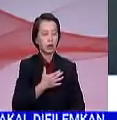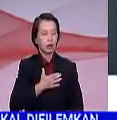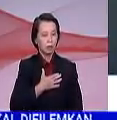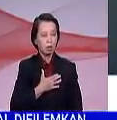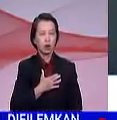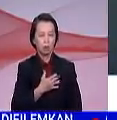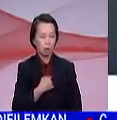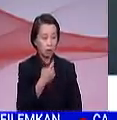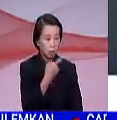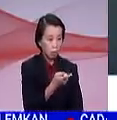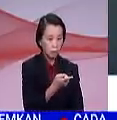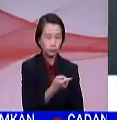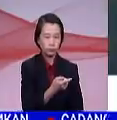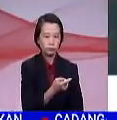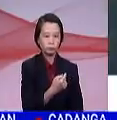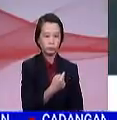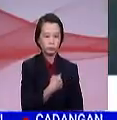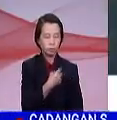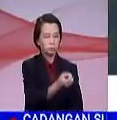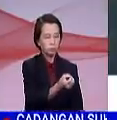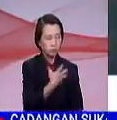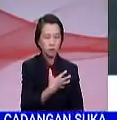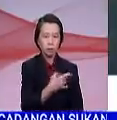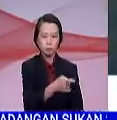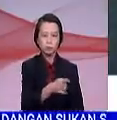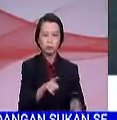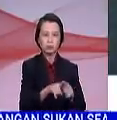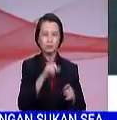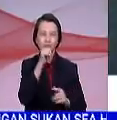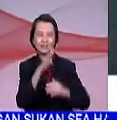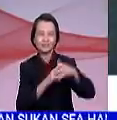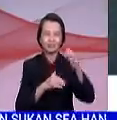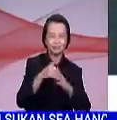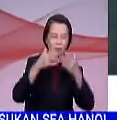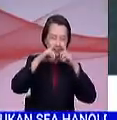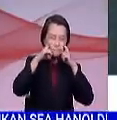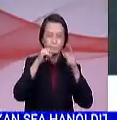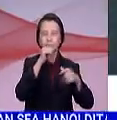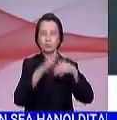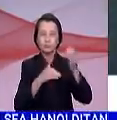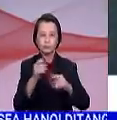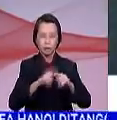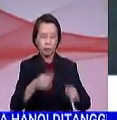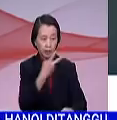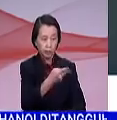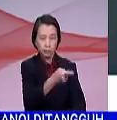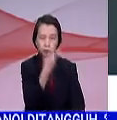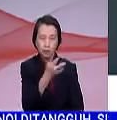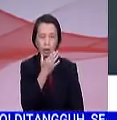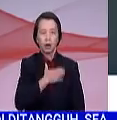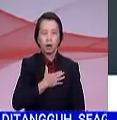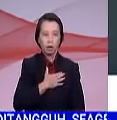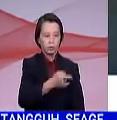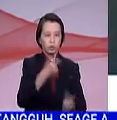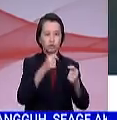dia bangun. Nurse bagi tahu dia macam tak selesa pakai mask ni, kan. Tapi saya nampaklah dia tercungak-cungak, dia cuba